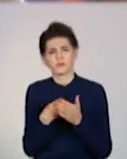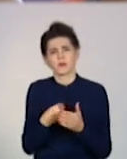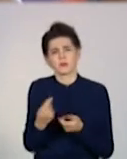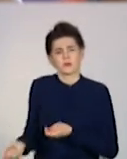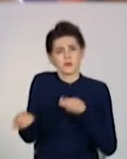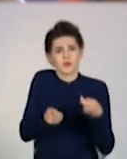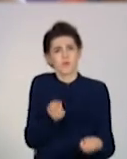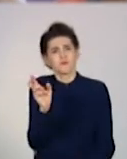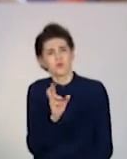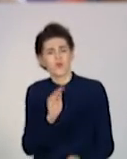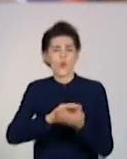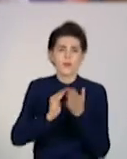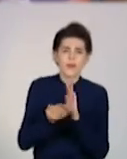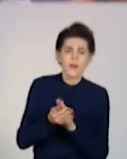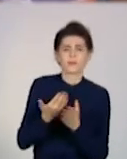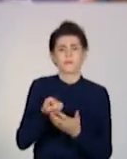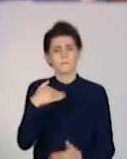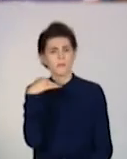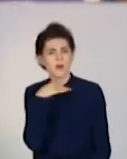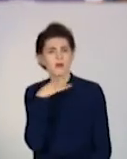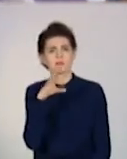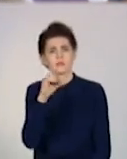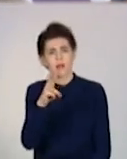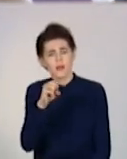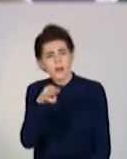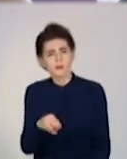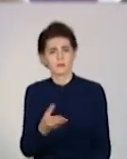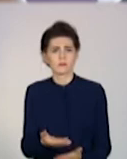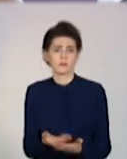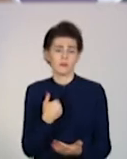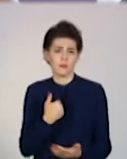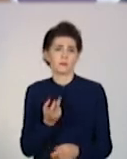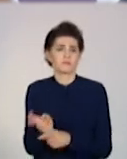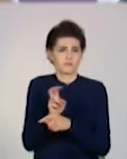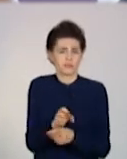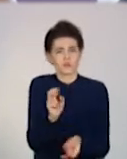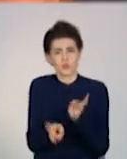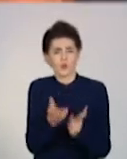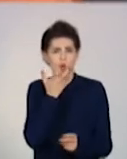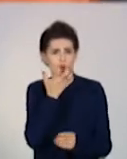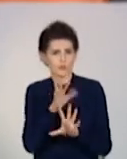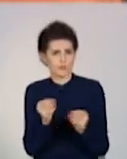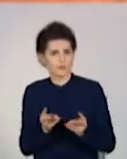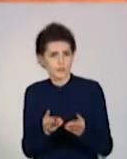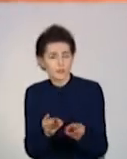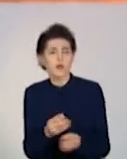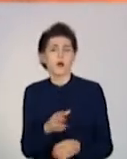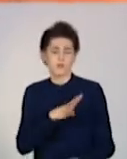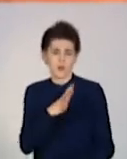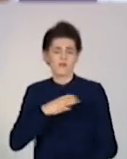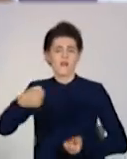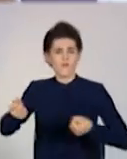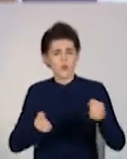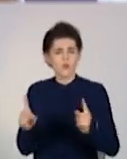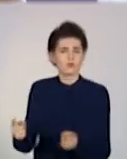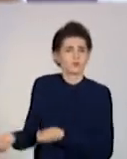котлети, коли м'ясне, там салатики. Прихожу тут на кухню, розгріваю. Буває, прошу водителі щось